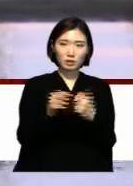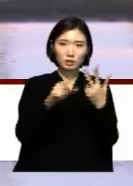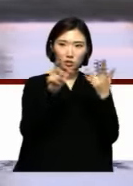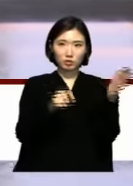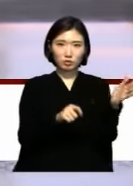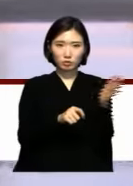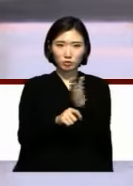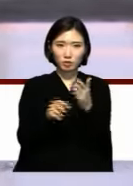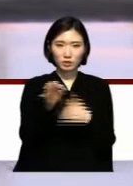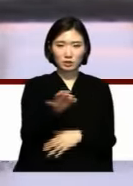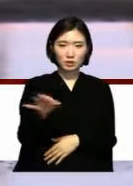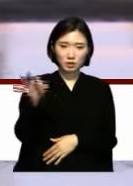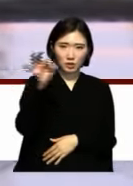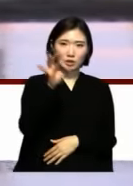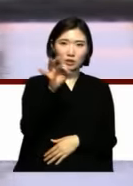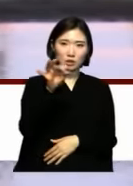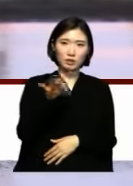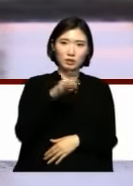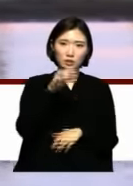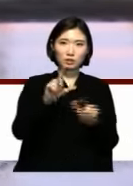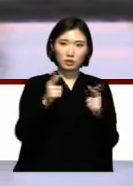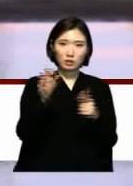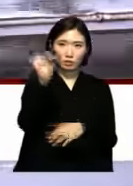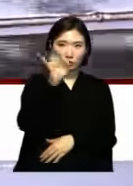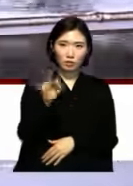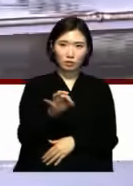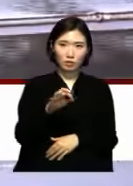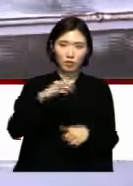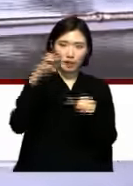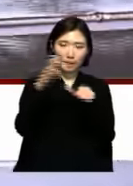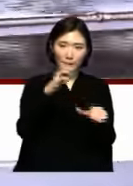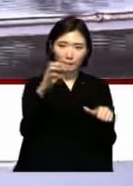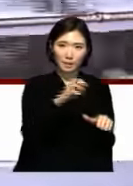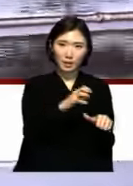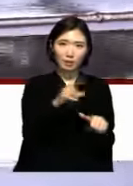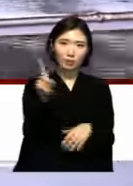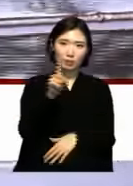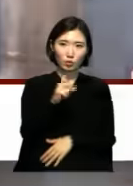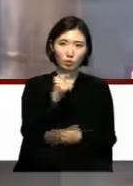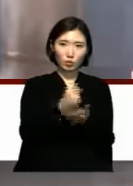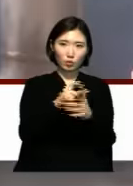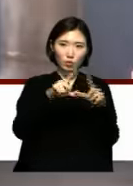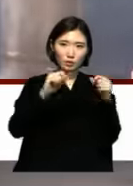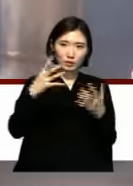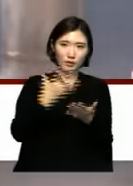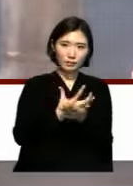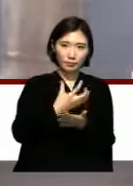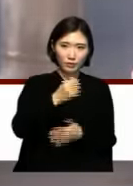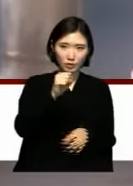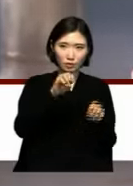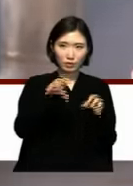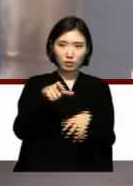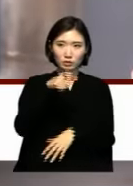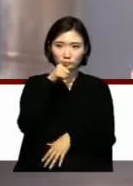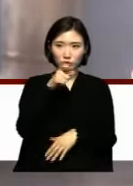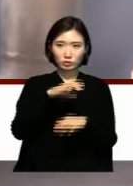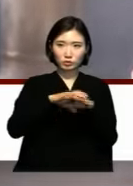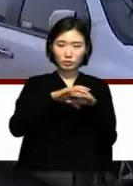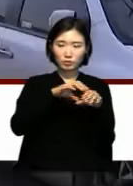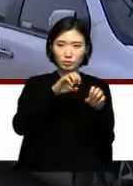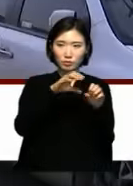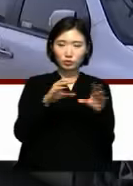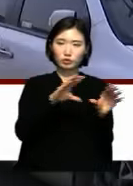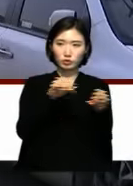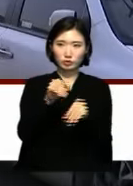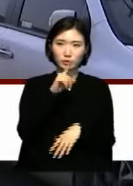7월부터 인상된 요금을 내지 않자 연천군이 압박용 카드로 꺼내든 건 통장 압류와 폐수 배출 중지 명령입니다.